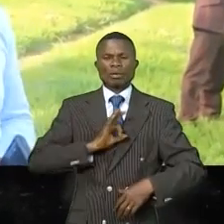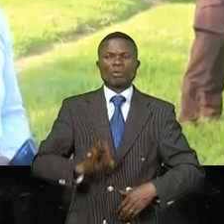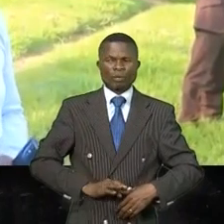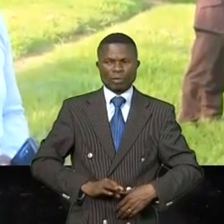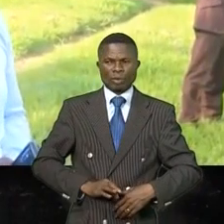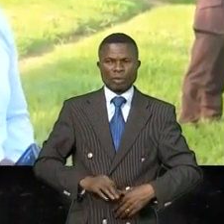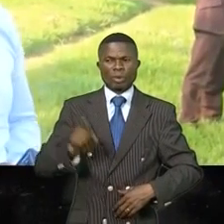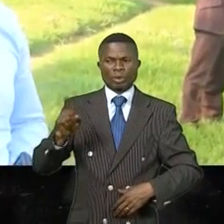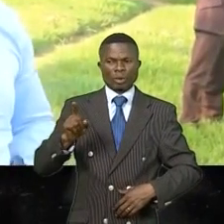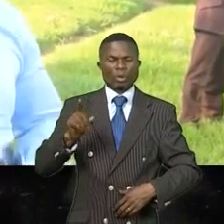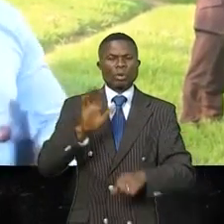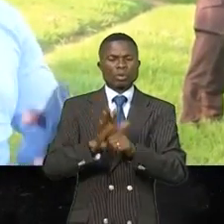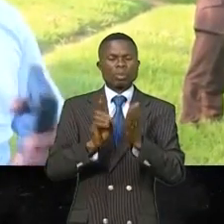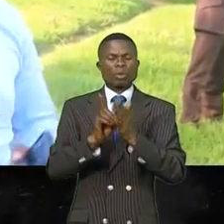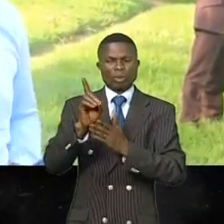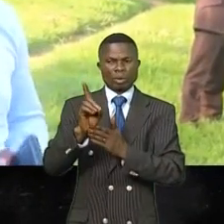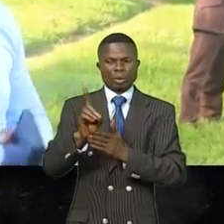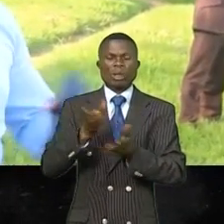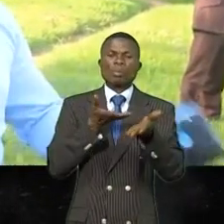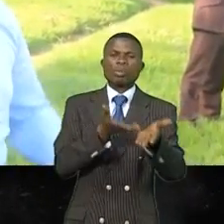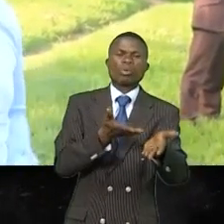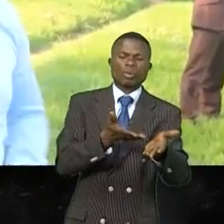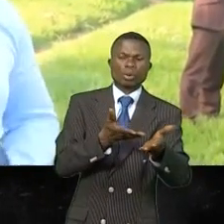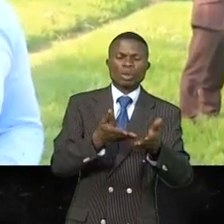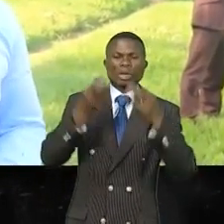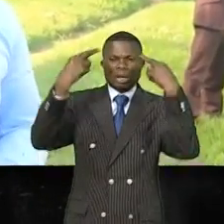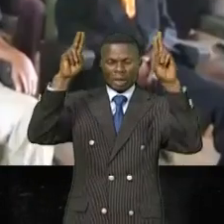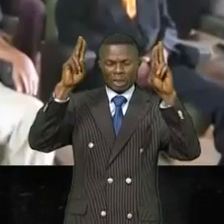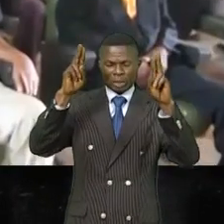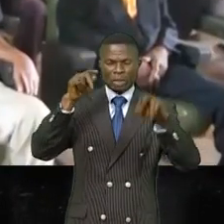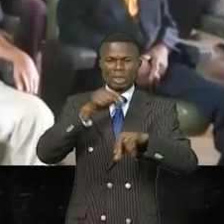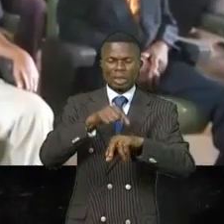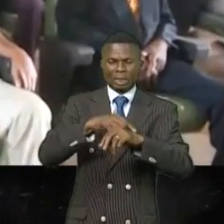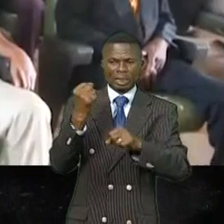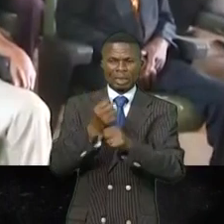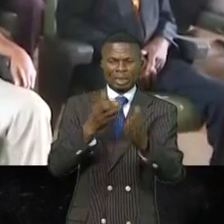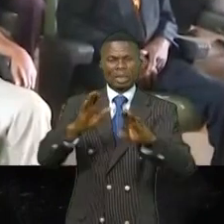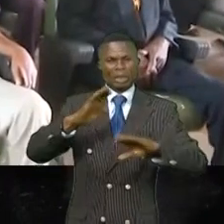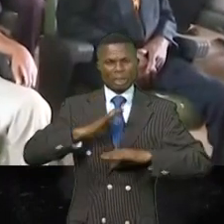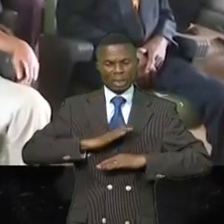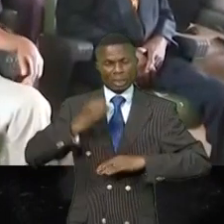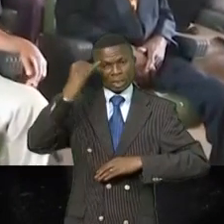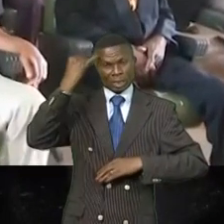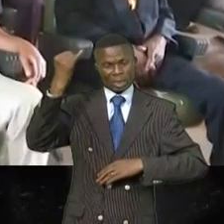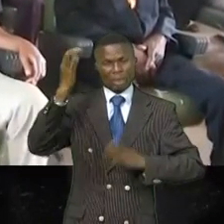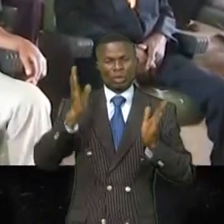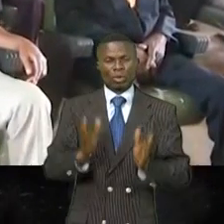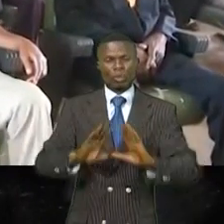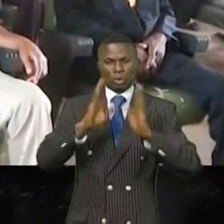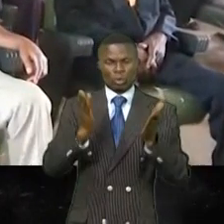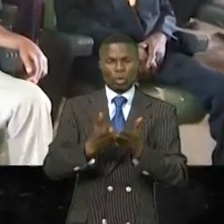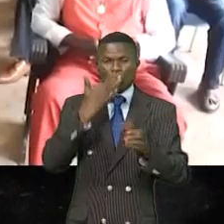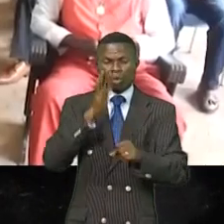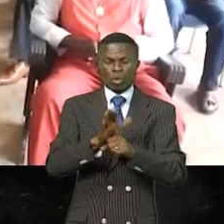qui est le docteur Bruno Météo, pour l'accompagner pour la réussite du mandat du chef de l'État. Satisfait par les idéologies, tous ont